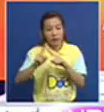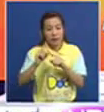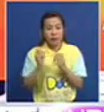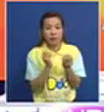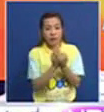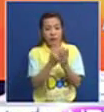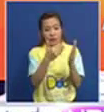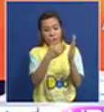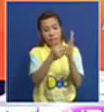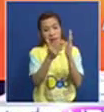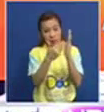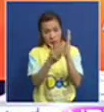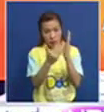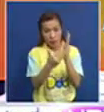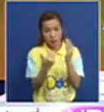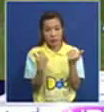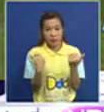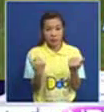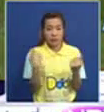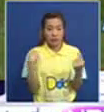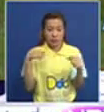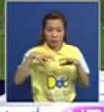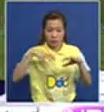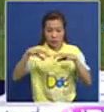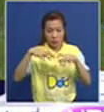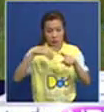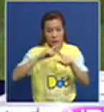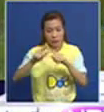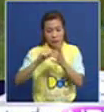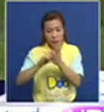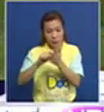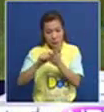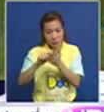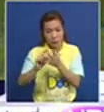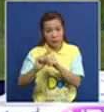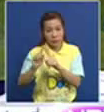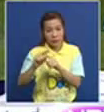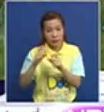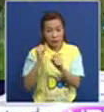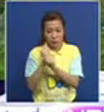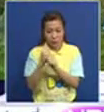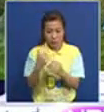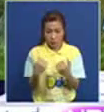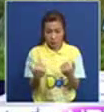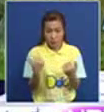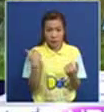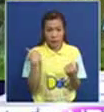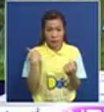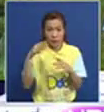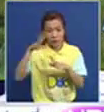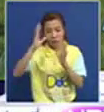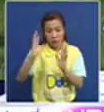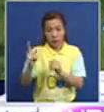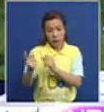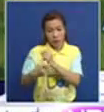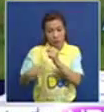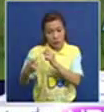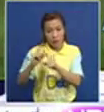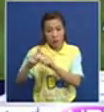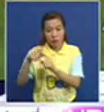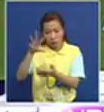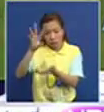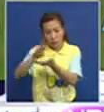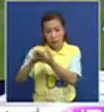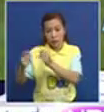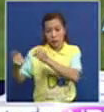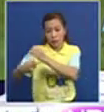คตะวันออกเฉียงเหนือก็มีคำเตือนจากกรมอุตุนิยมวิทยาว่าจะมีฝนตกหนักในระยะนี้ทำให้ชาวนาค่ะตอนนี้ต้องเร่งเกี่ยวข้า